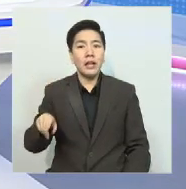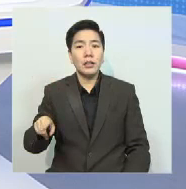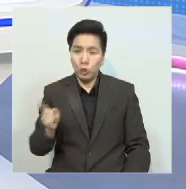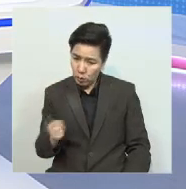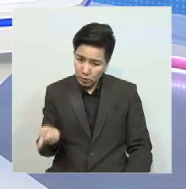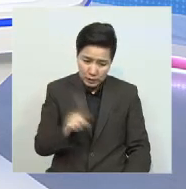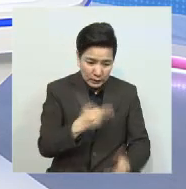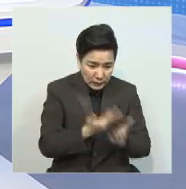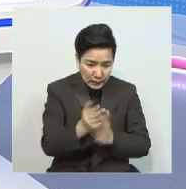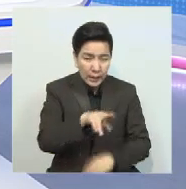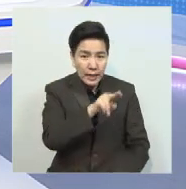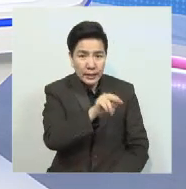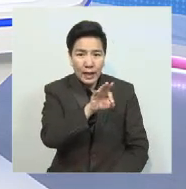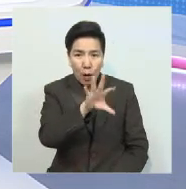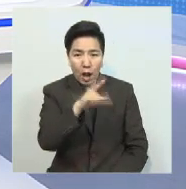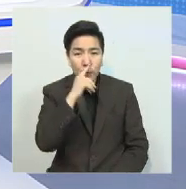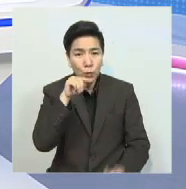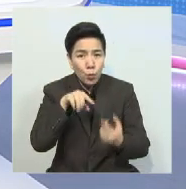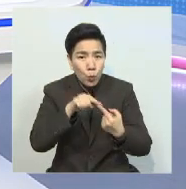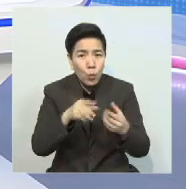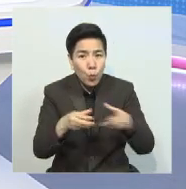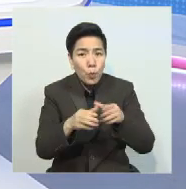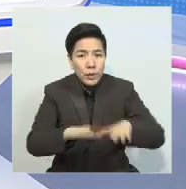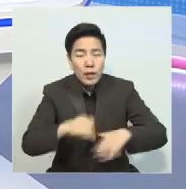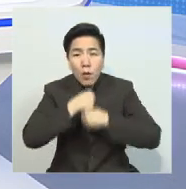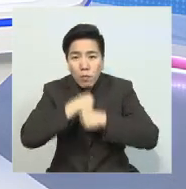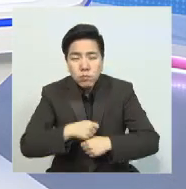ได้เลย โดยเฉพาะคนที่เป็นกลุ่มเสี่ยง ใช่ค่ะกลุ่มเสี่ยงอย่าง